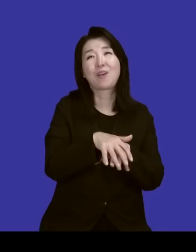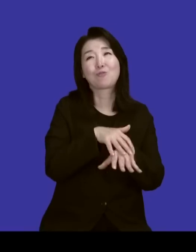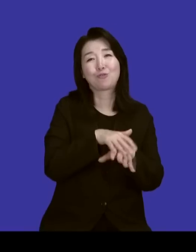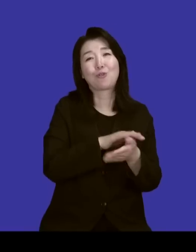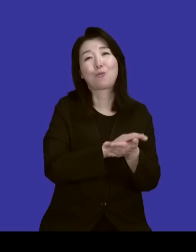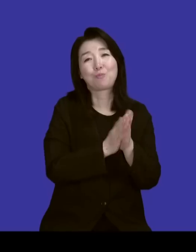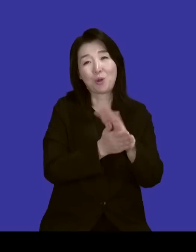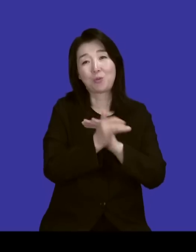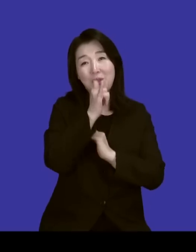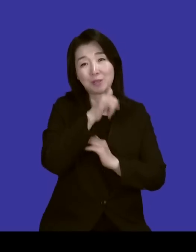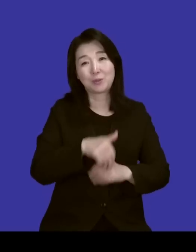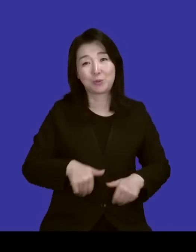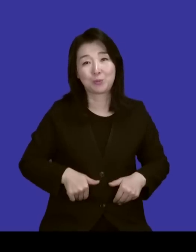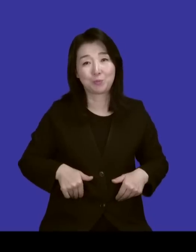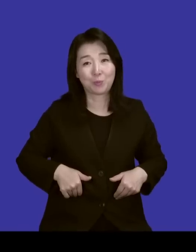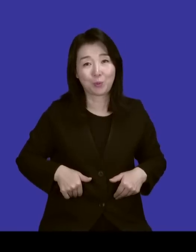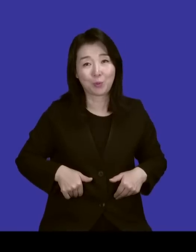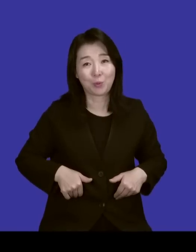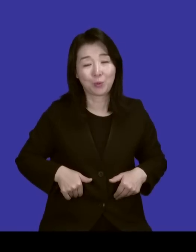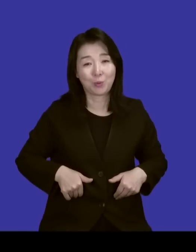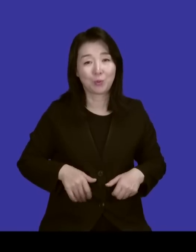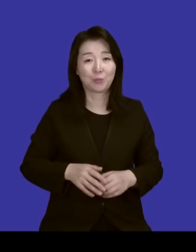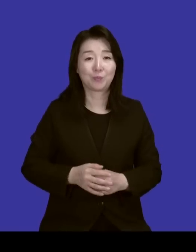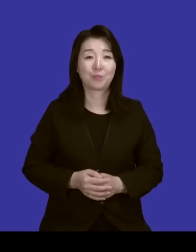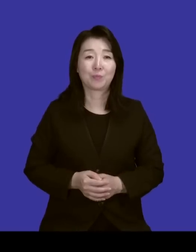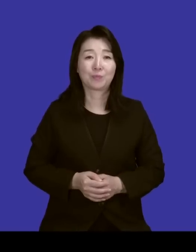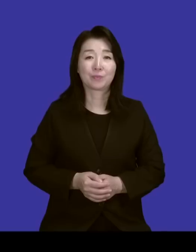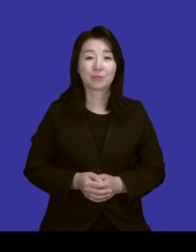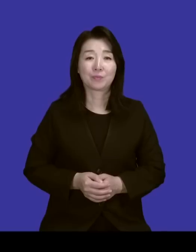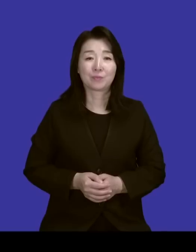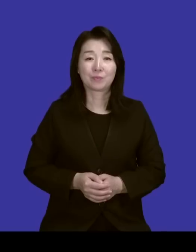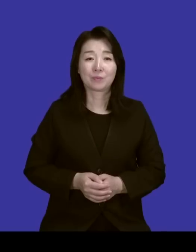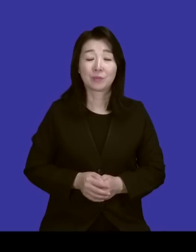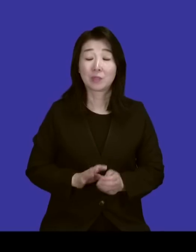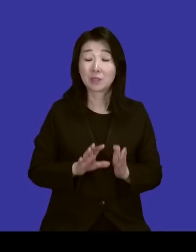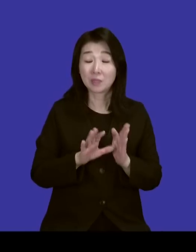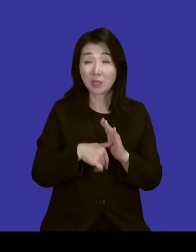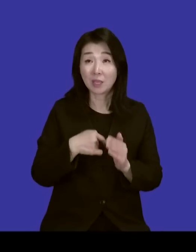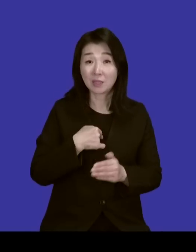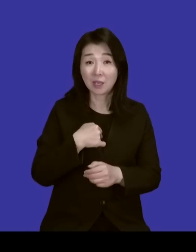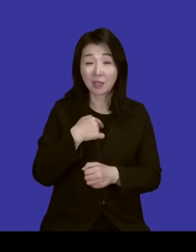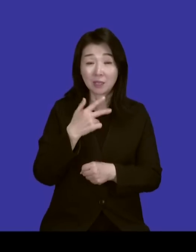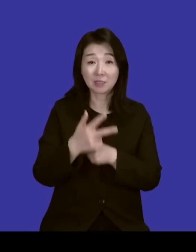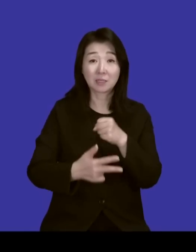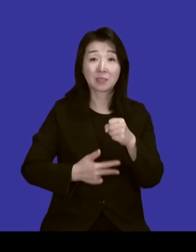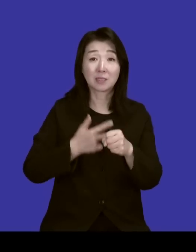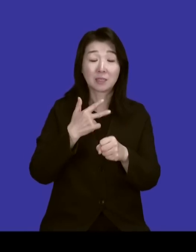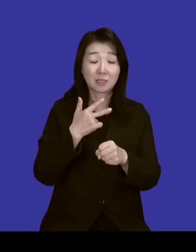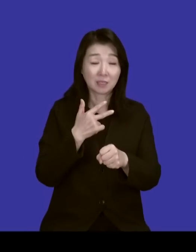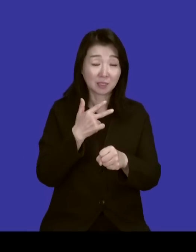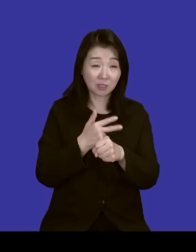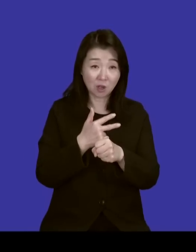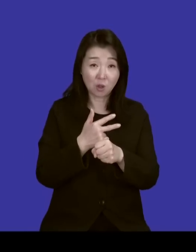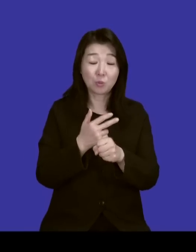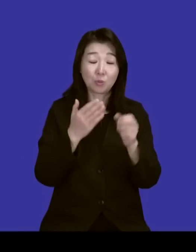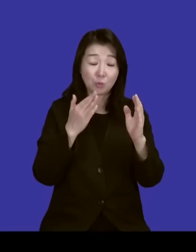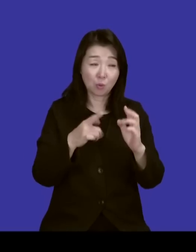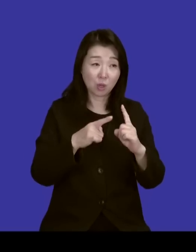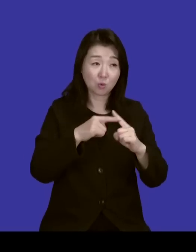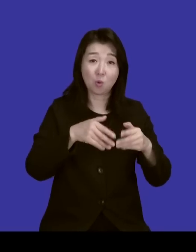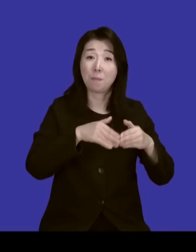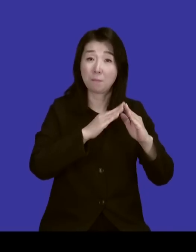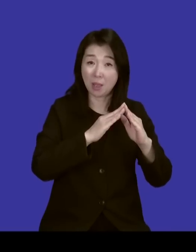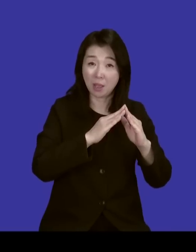변화가 있어야겠다. 그래서 제가 7년 우리 개척교회, 우리 교회 하고